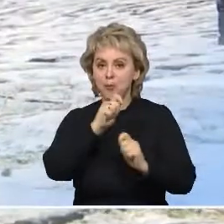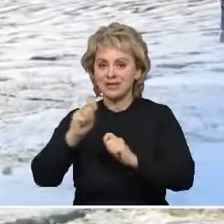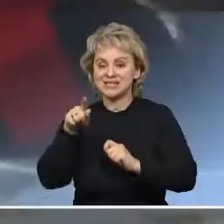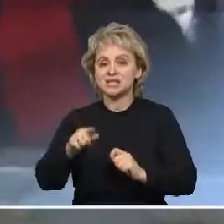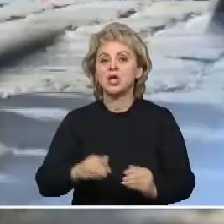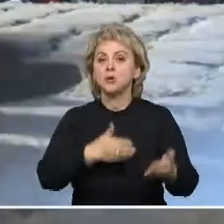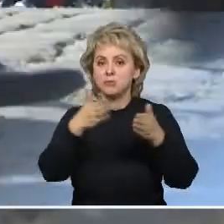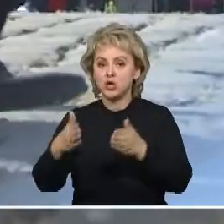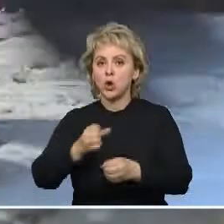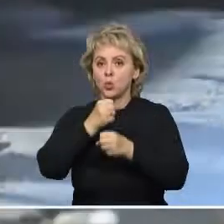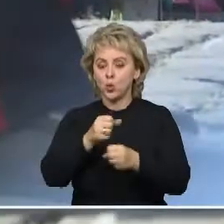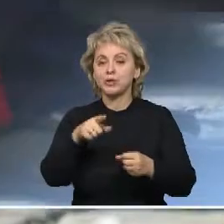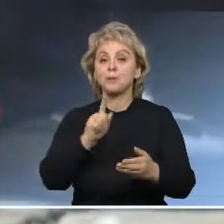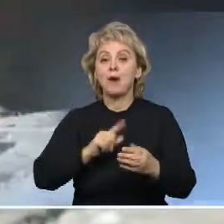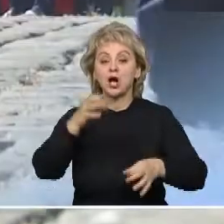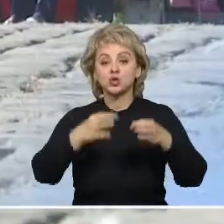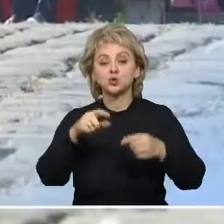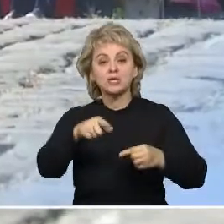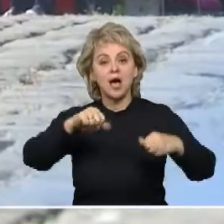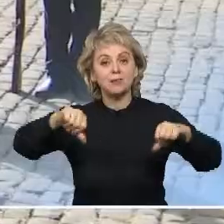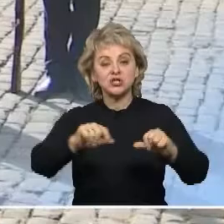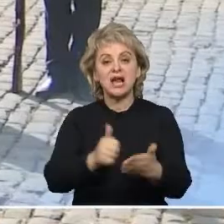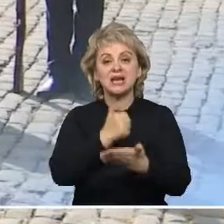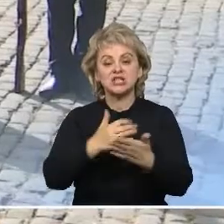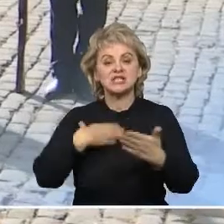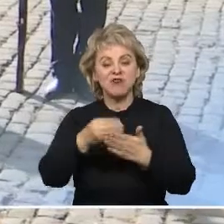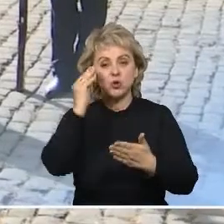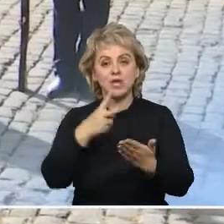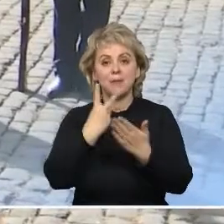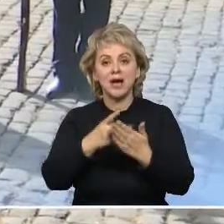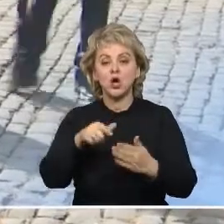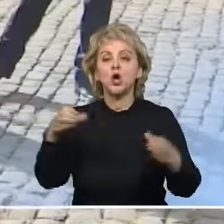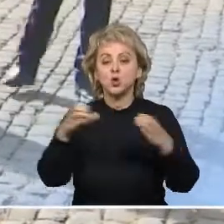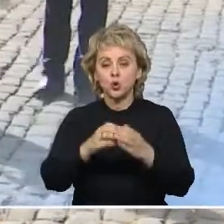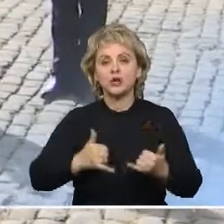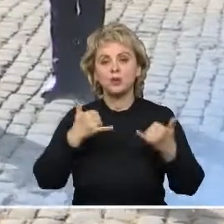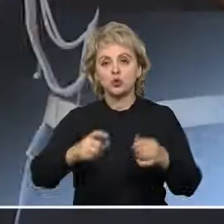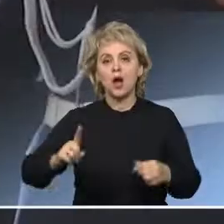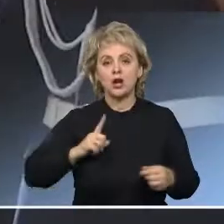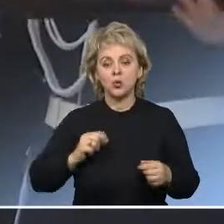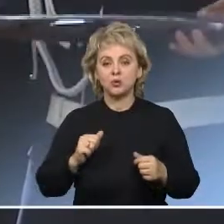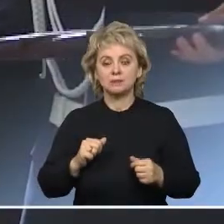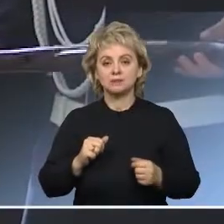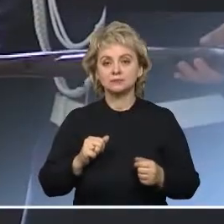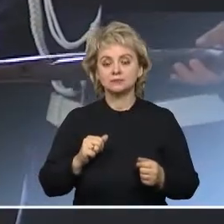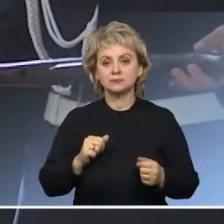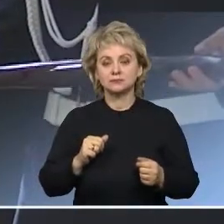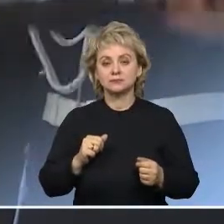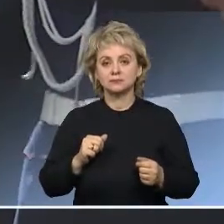и переходящие кубки. Пока судьи определяют лидеров, свои умения показывает рота почетного караула.